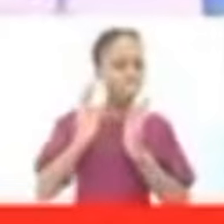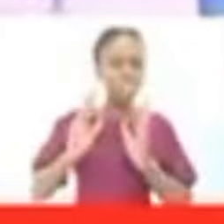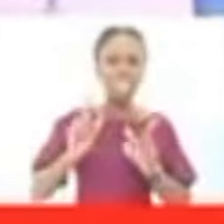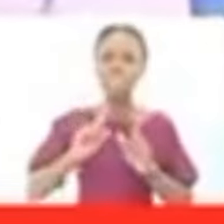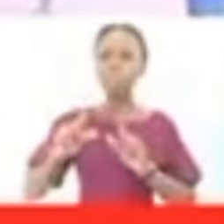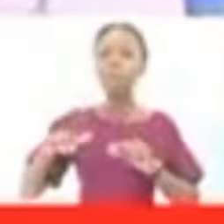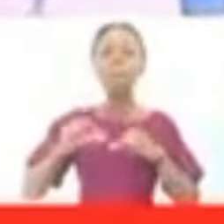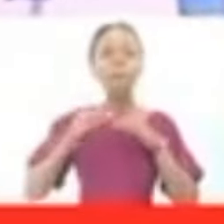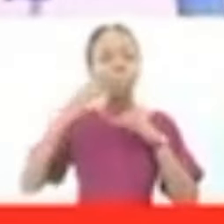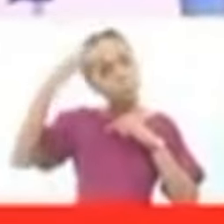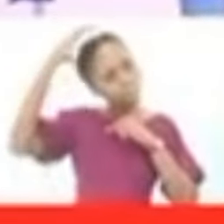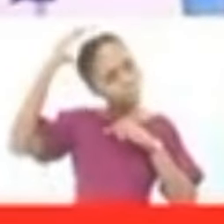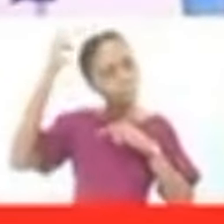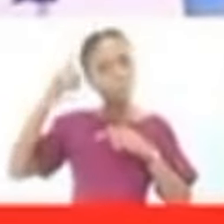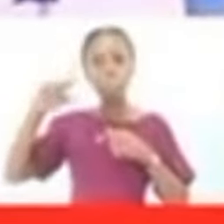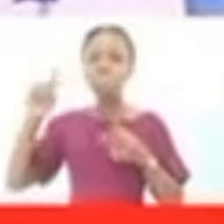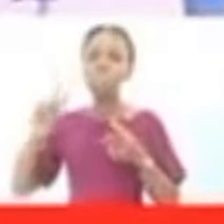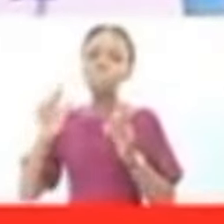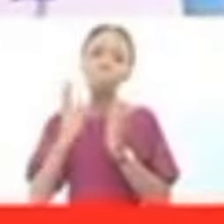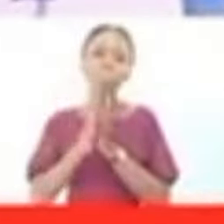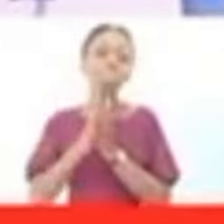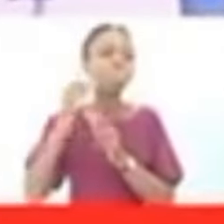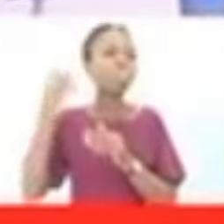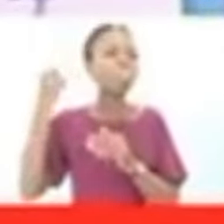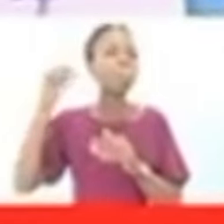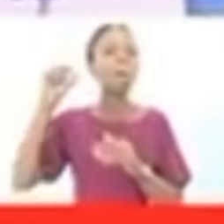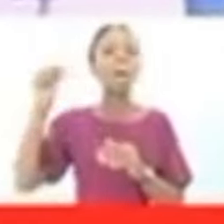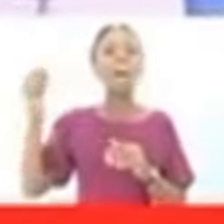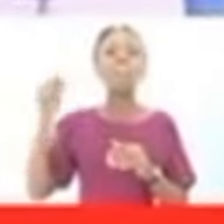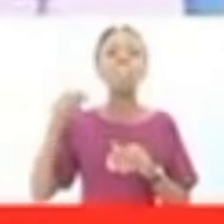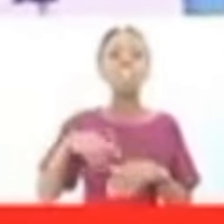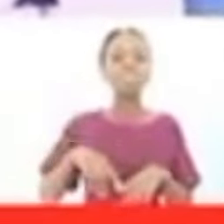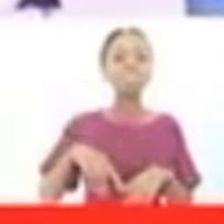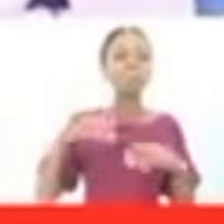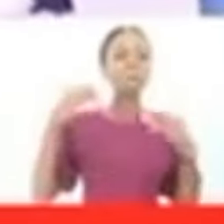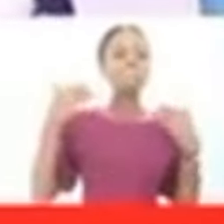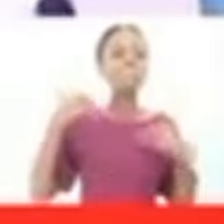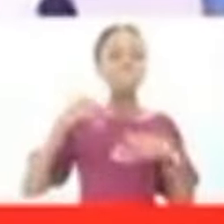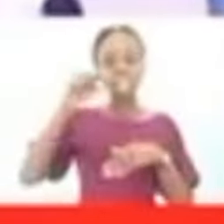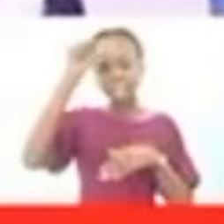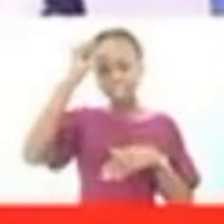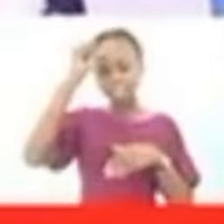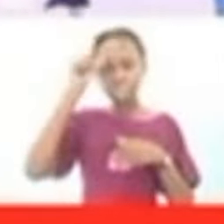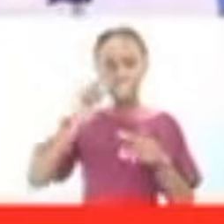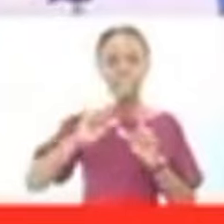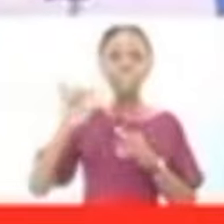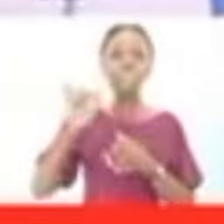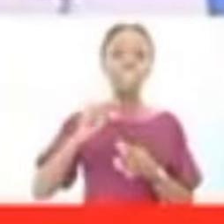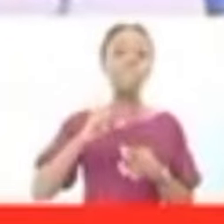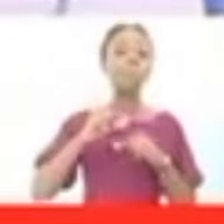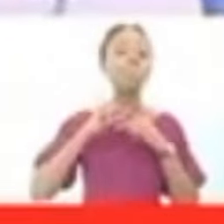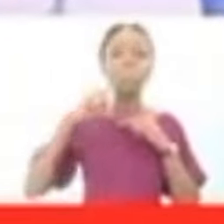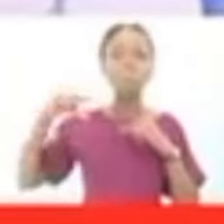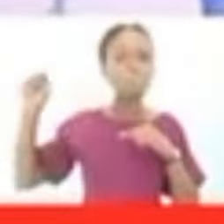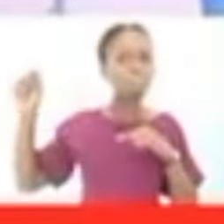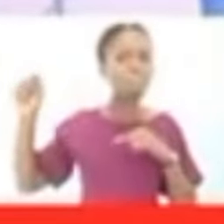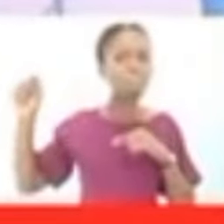Hata nikimwambia mke wangu naenda kumuombea mheshimiwa mwingine wa serikali, ananiambia pastor,